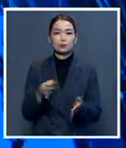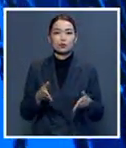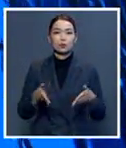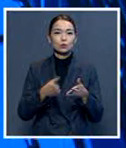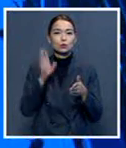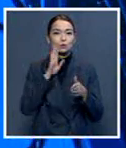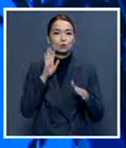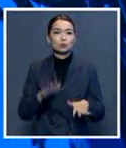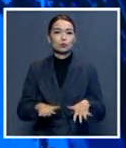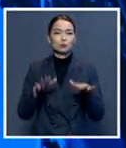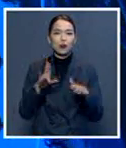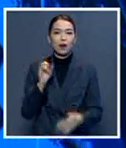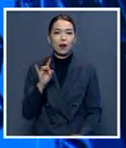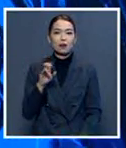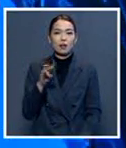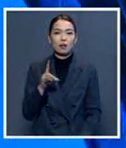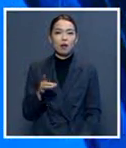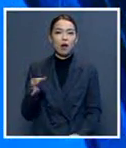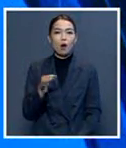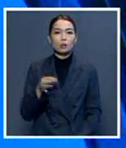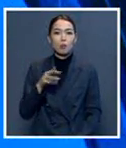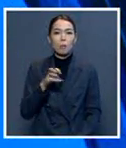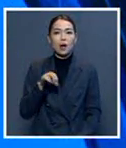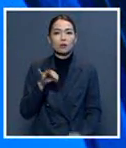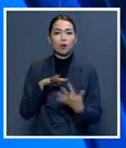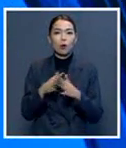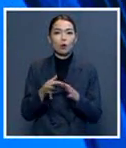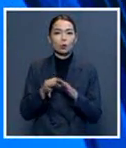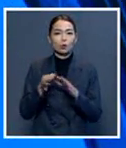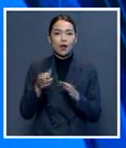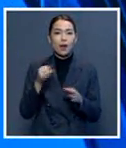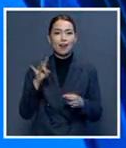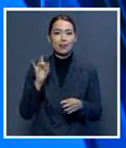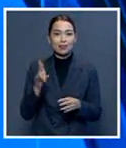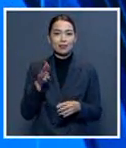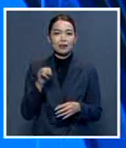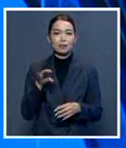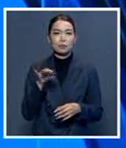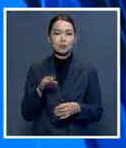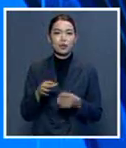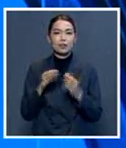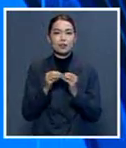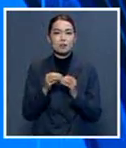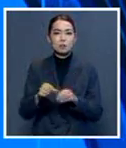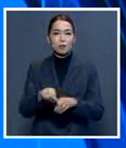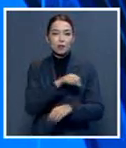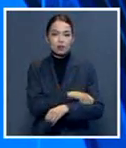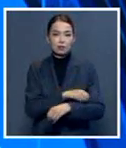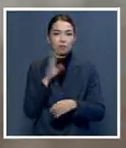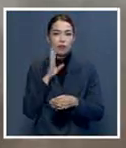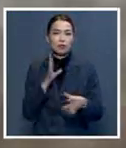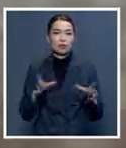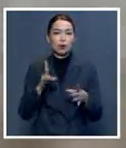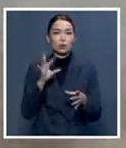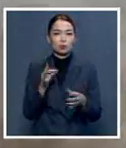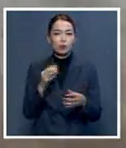жолдарды су шайып кетті. Қарқаралы ауданының Мәди ауылдық округіне қарасты Айрық Тәттімбет бағытындағы жолдың 10 метрдей жері бүлінген.